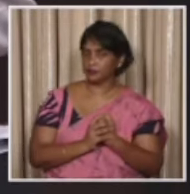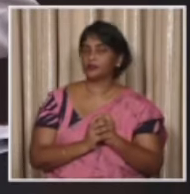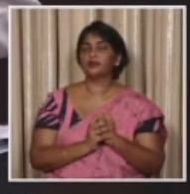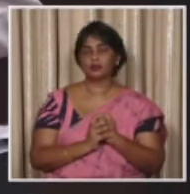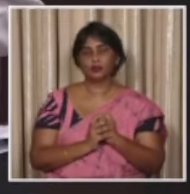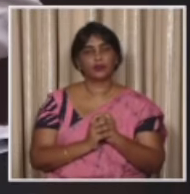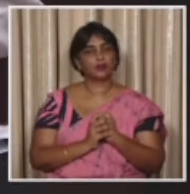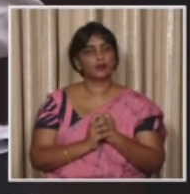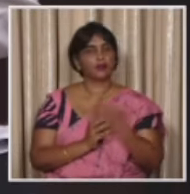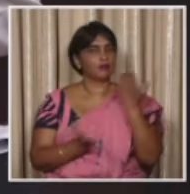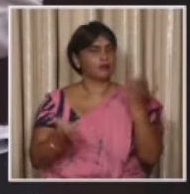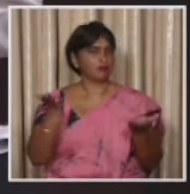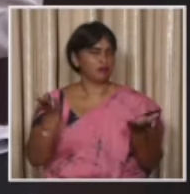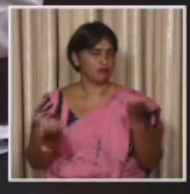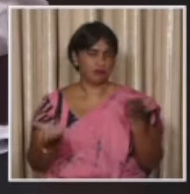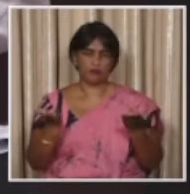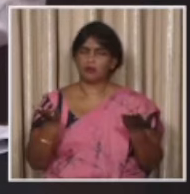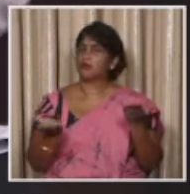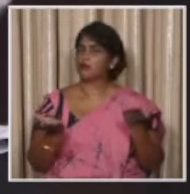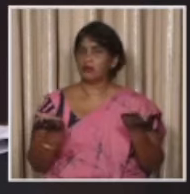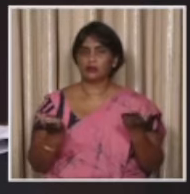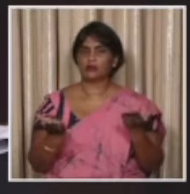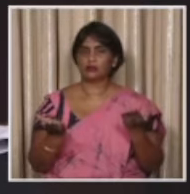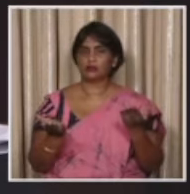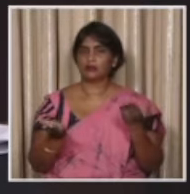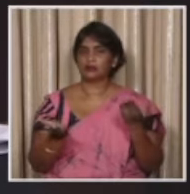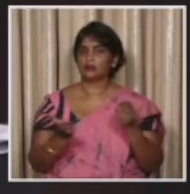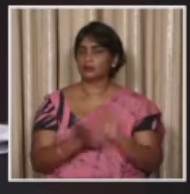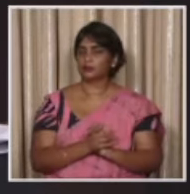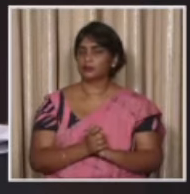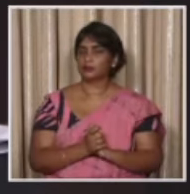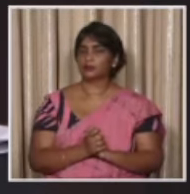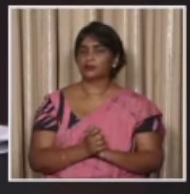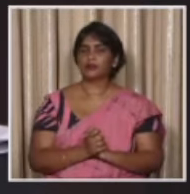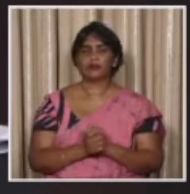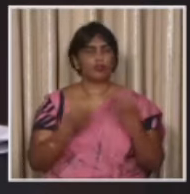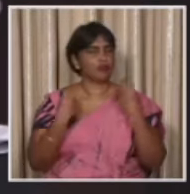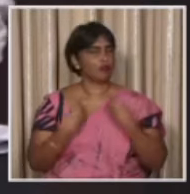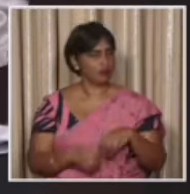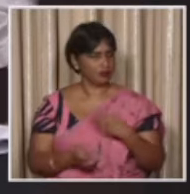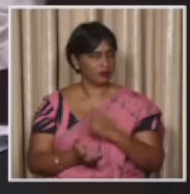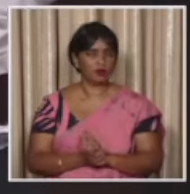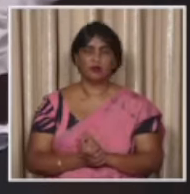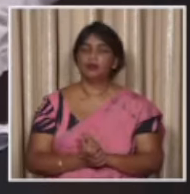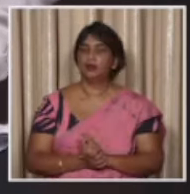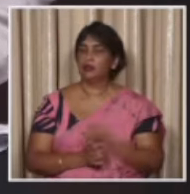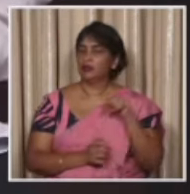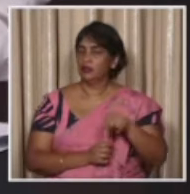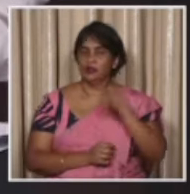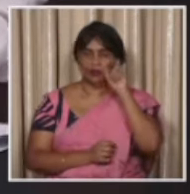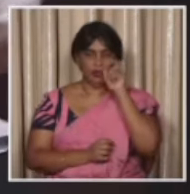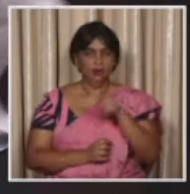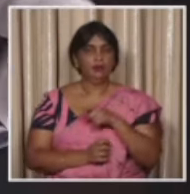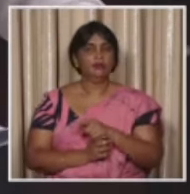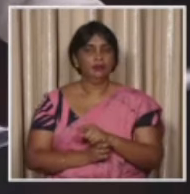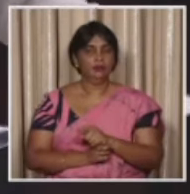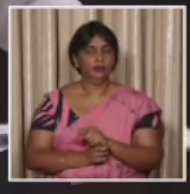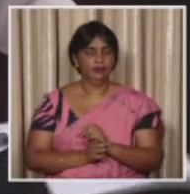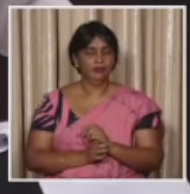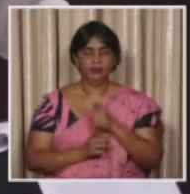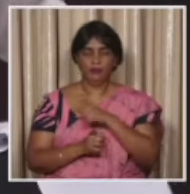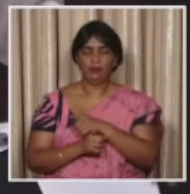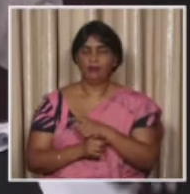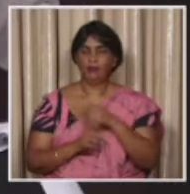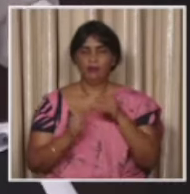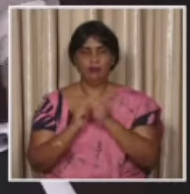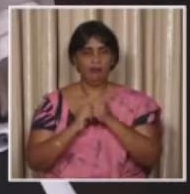ලැබෙනවා. සංවරණ සහ තුලන checks and balances අහිමි වෙනවා. දැන් බලන්න power sector